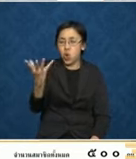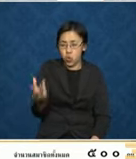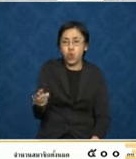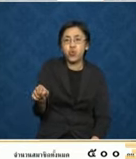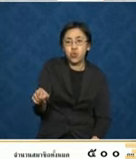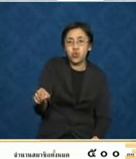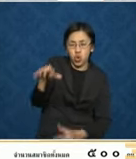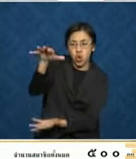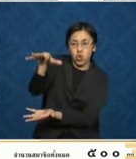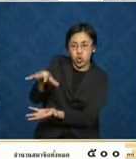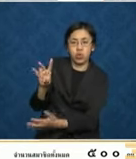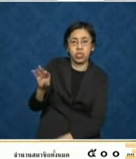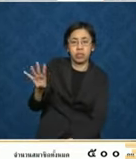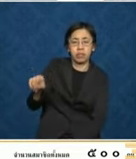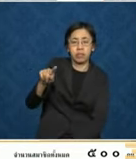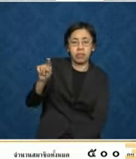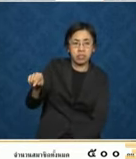74% ของประเทศนะคะ